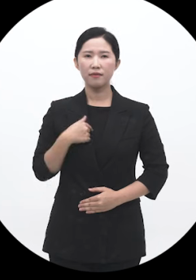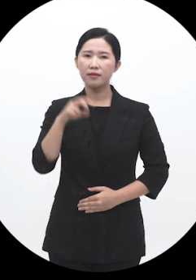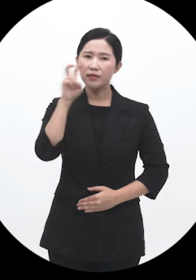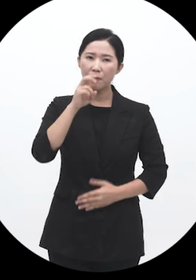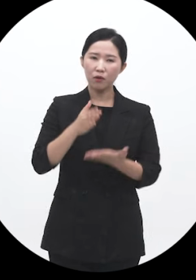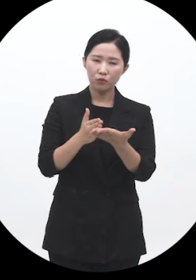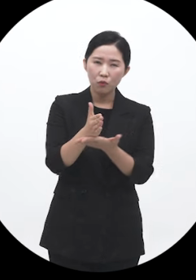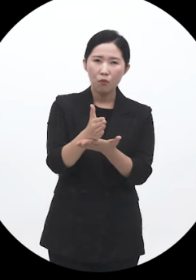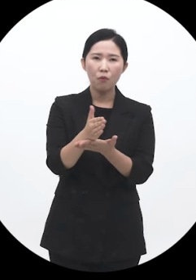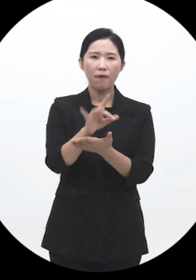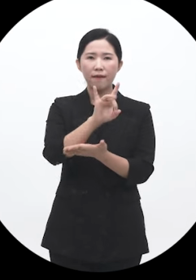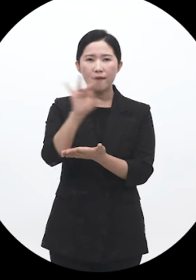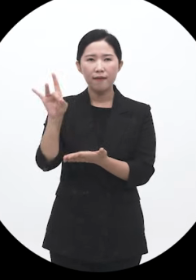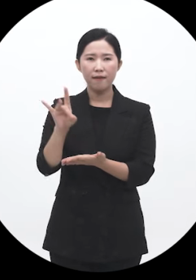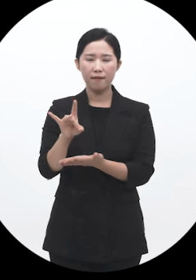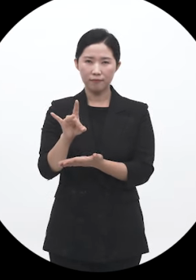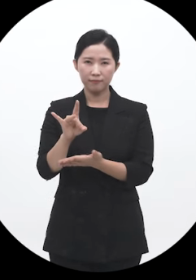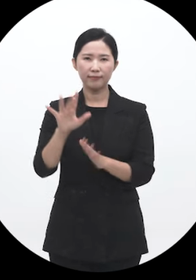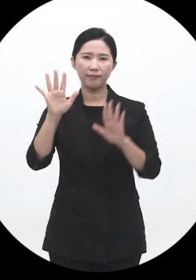실기 과제곡이 주어집니다.